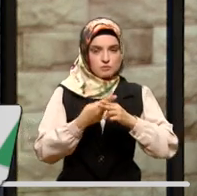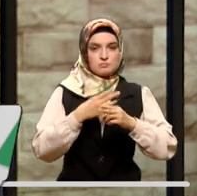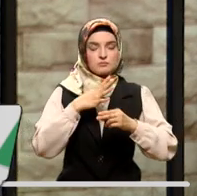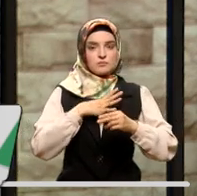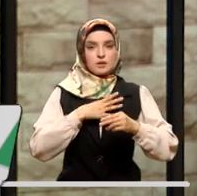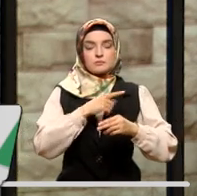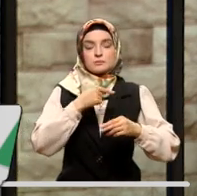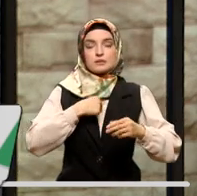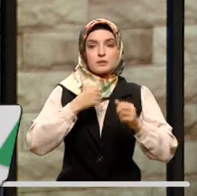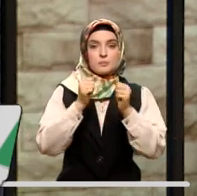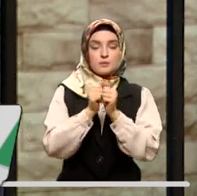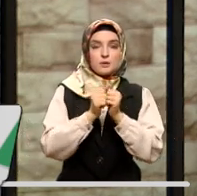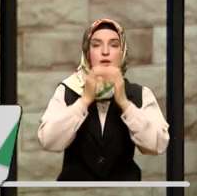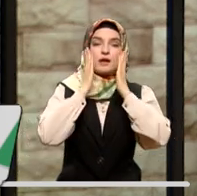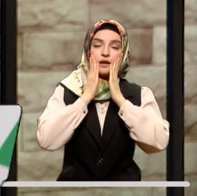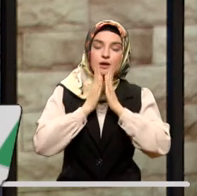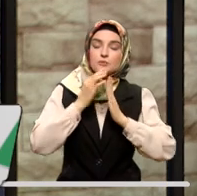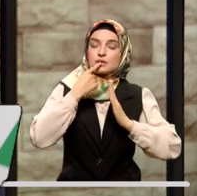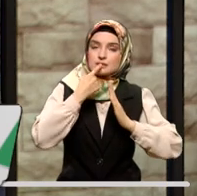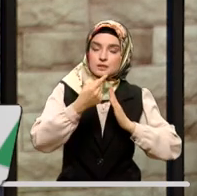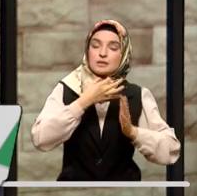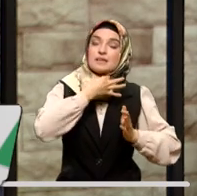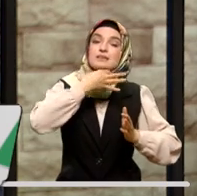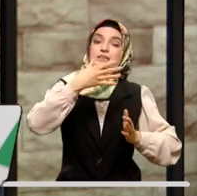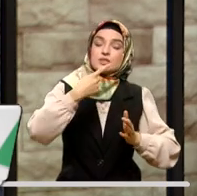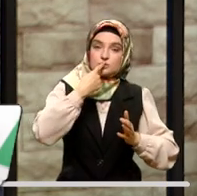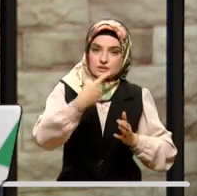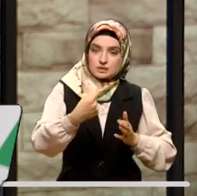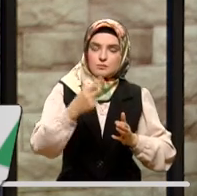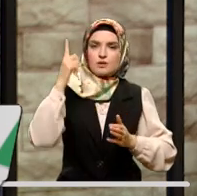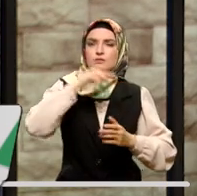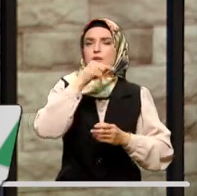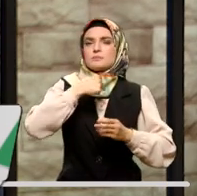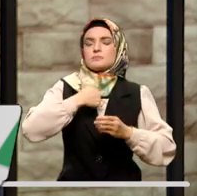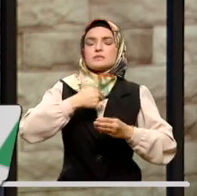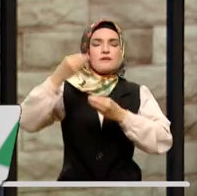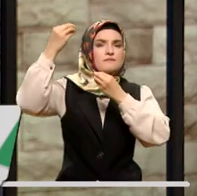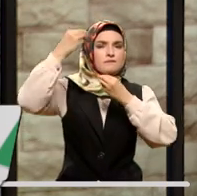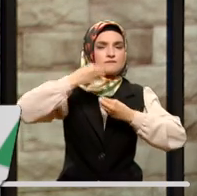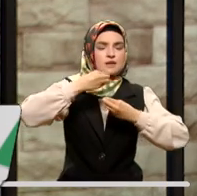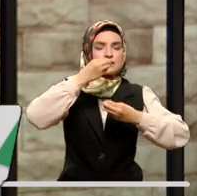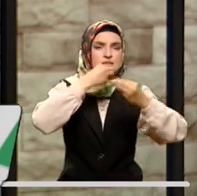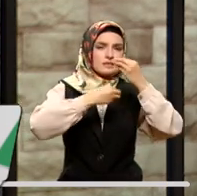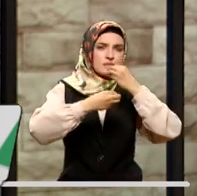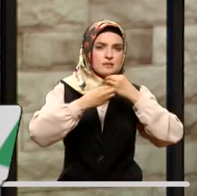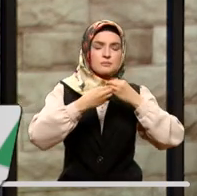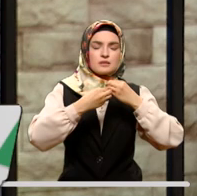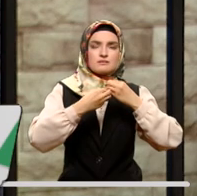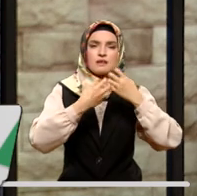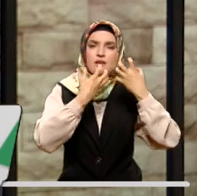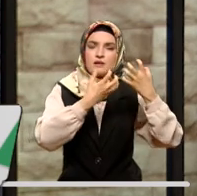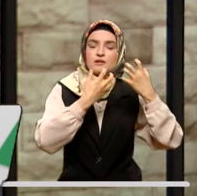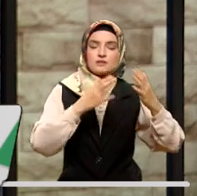mesela elhamdülillah demeyi, teşekkür etmeyi, Allah'ın bize verdiği nimetler karşısında ona şükürde bulunmayı, bunlar hep